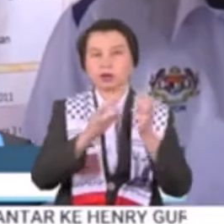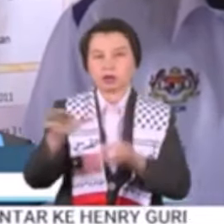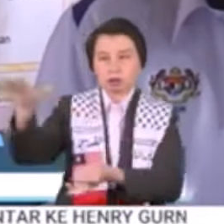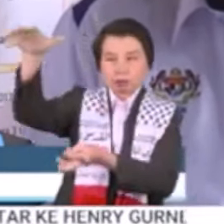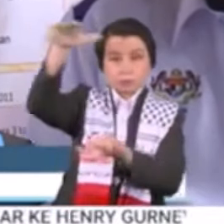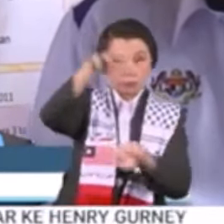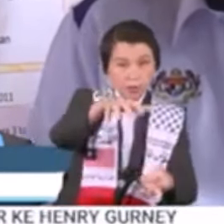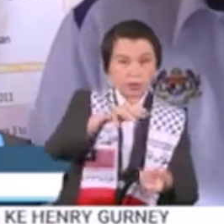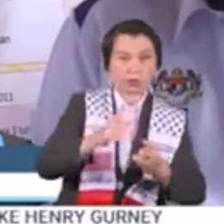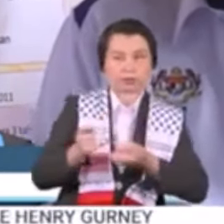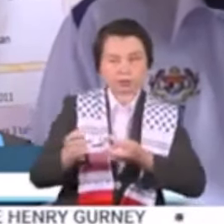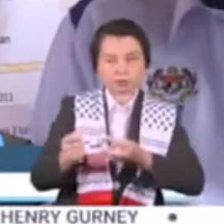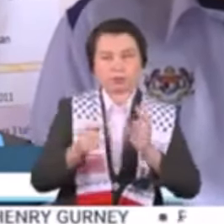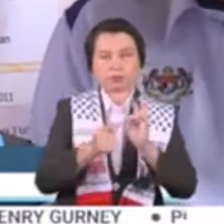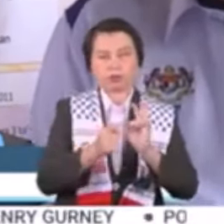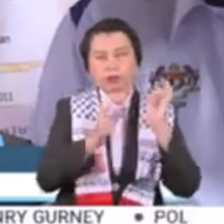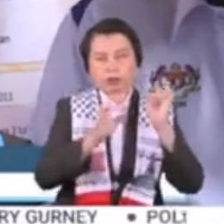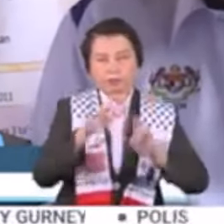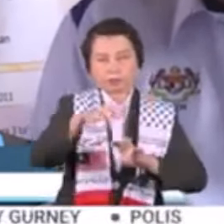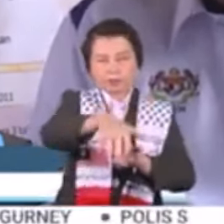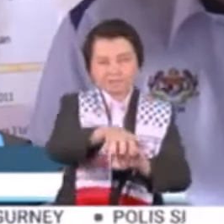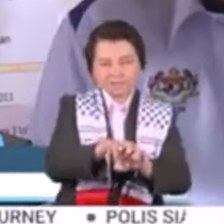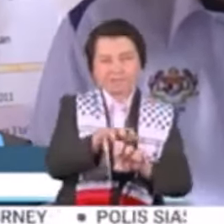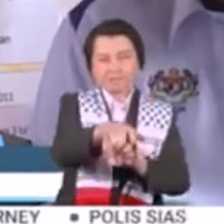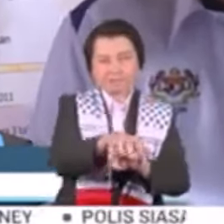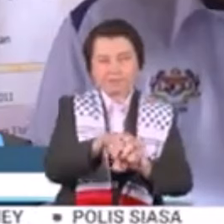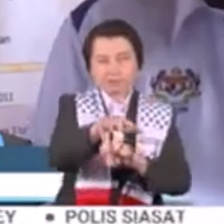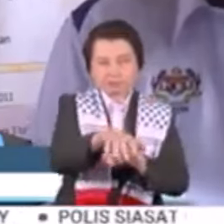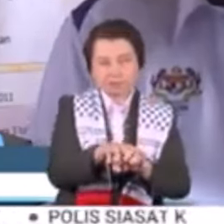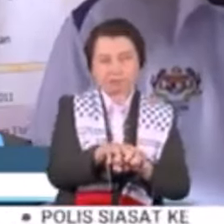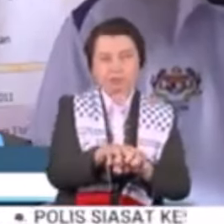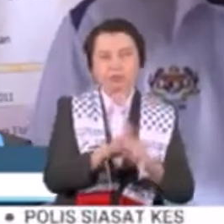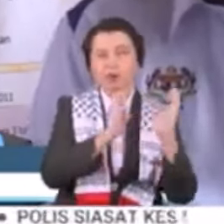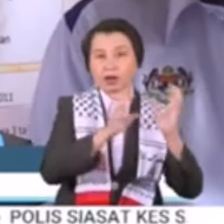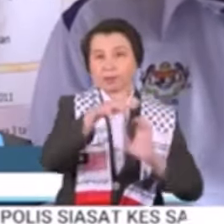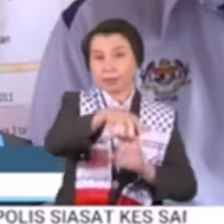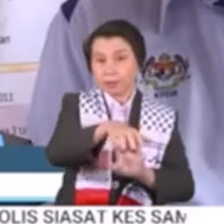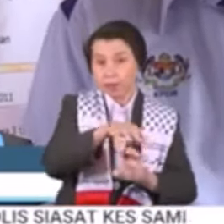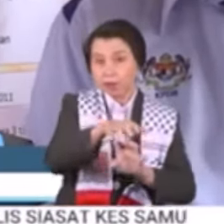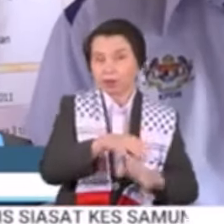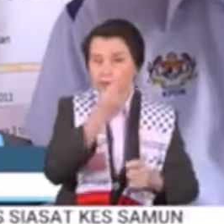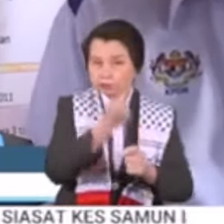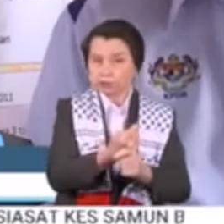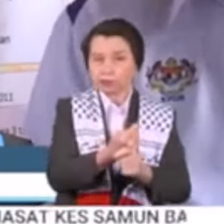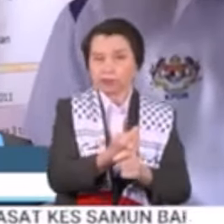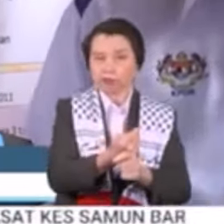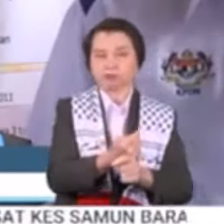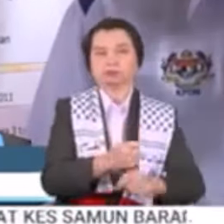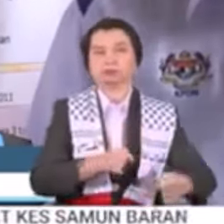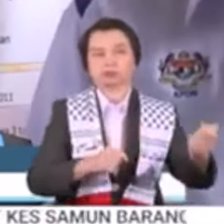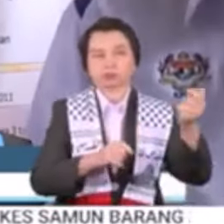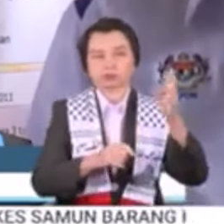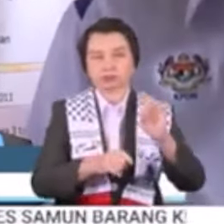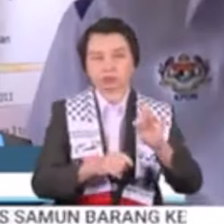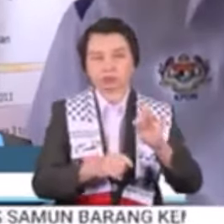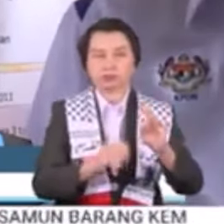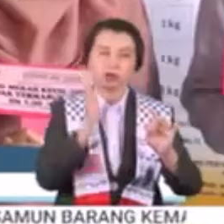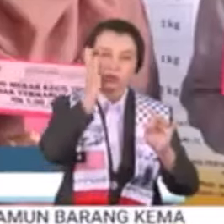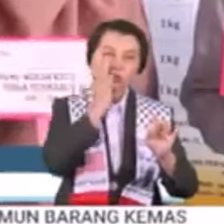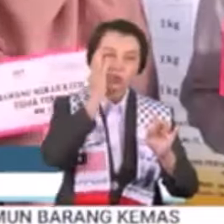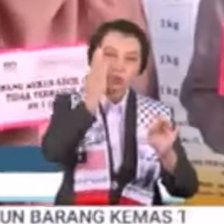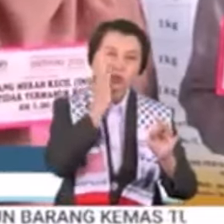borong, kelapa parut yang harga maksimum ditetapkan di peringkat runcit, dan juga